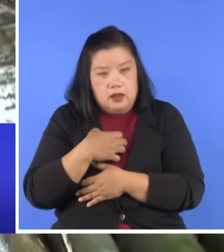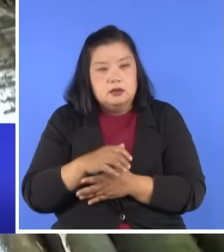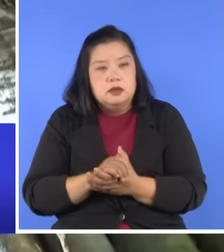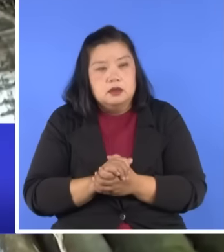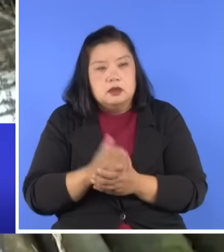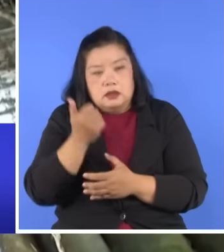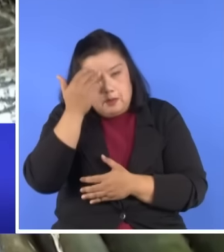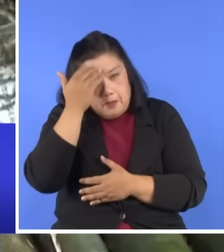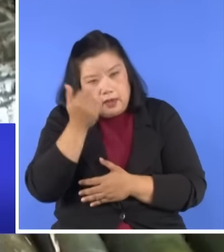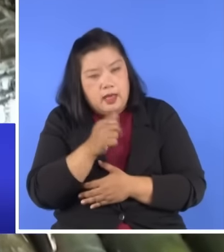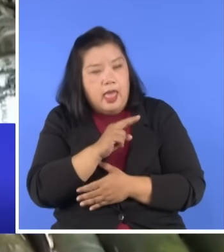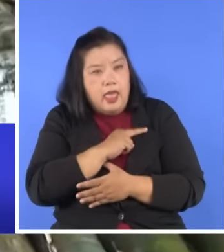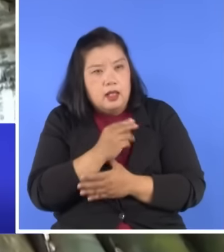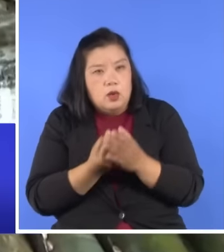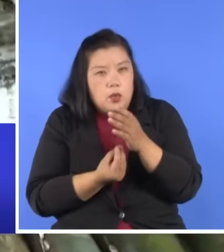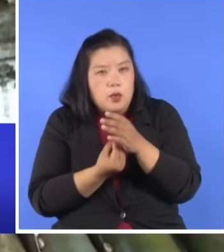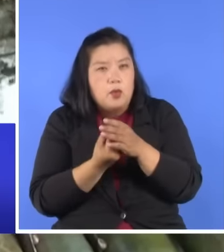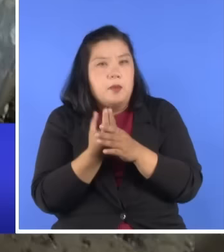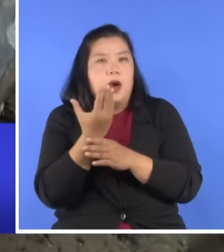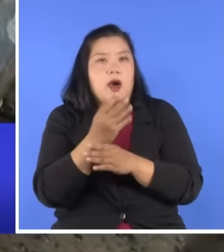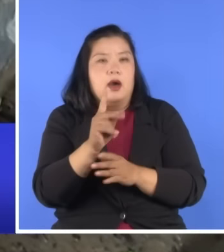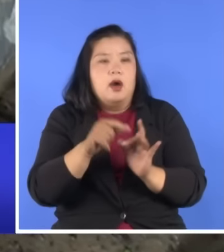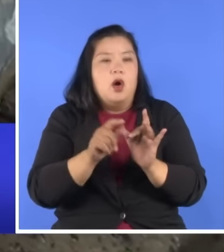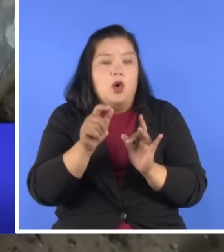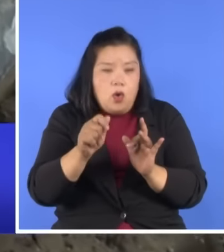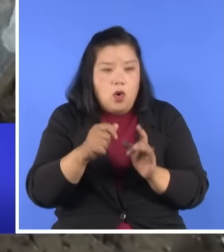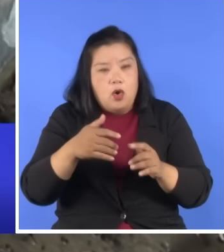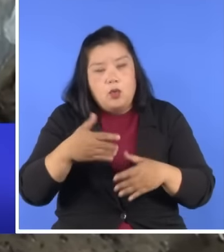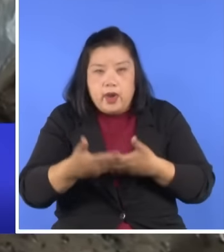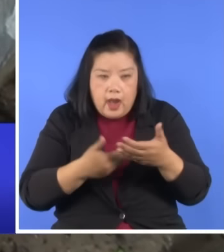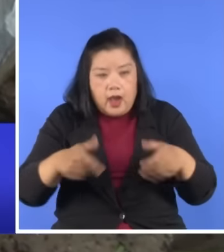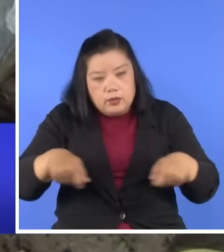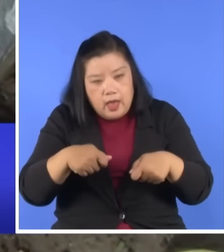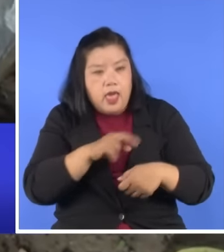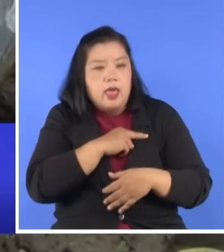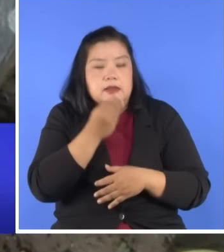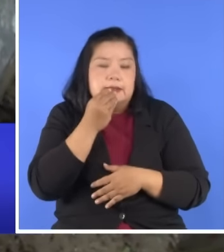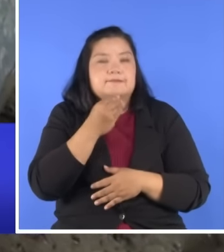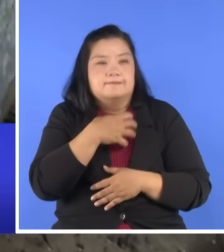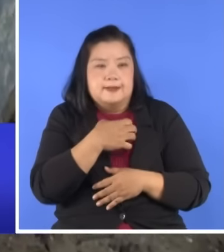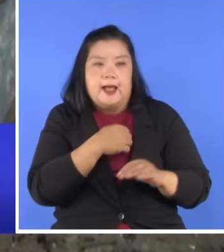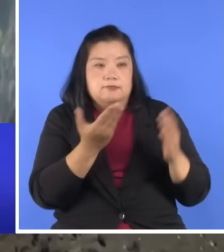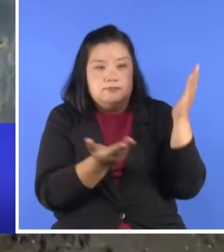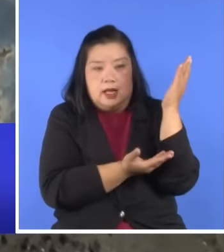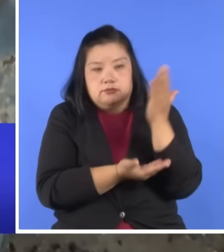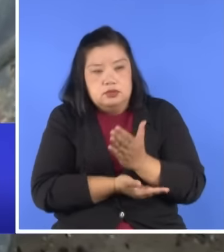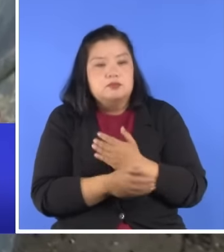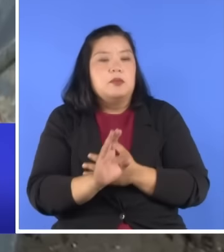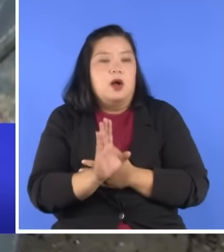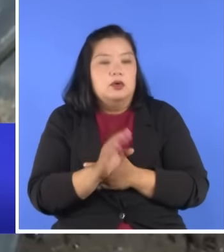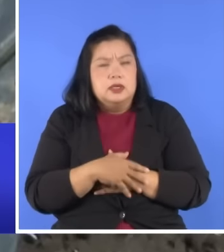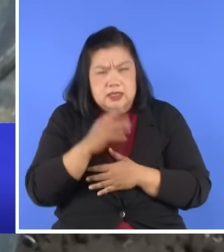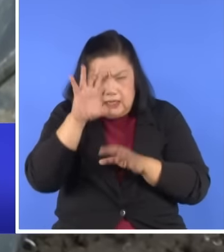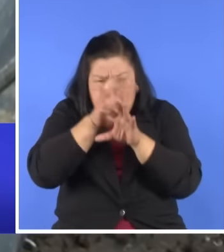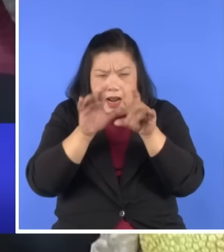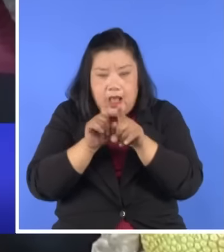ให้ลูกหลานได้เก็บกินและก็เก็บขายตอนนี้ก็หากินยากมากว่าอย่างงั้นมันเหมือนกับเอ่อเการัตนี่นะใช่ค่ะเหมือนเการัดที่ขายแบบ